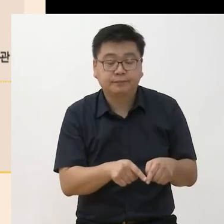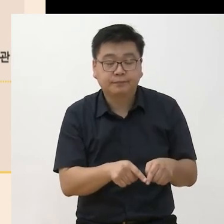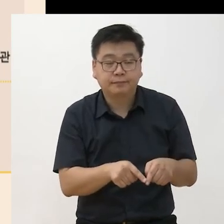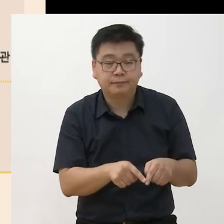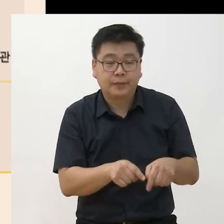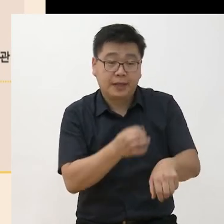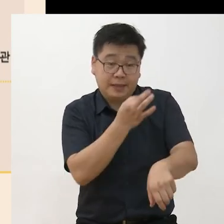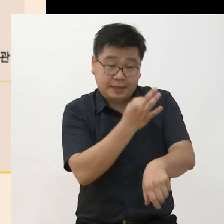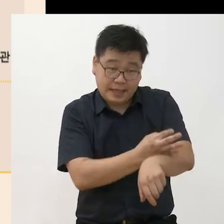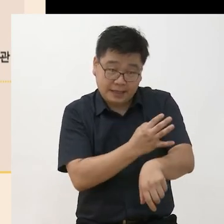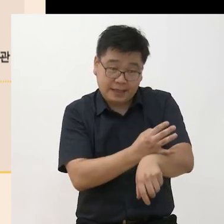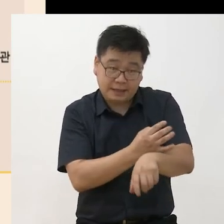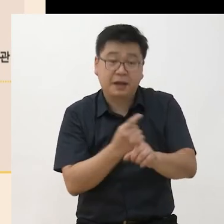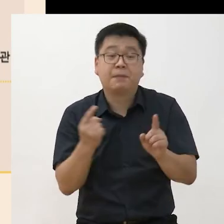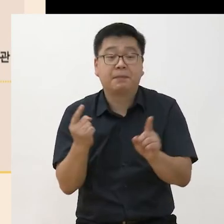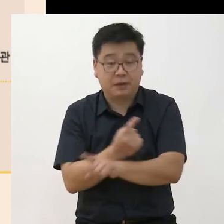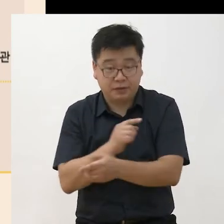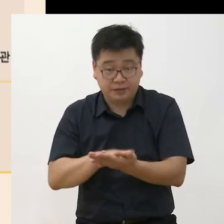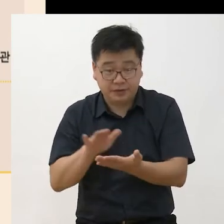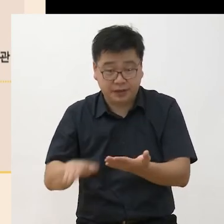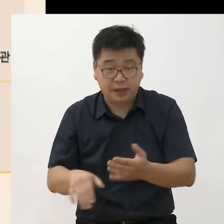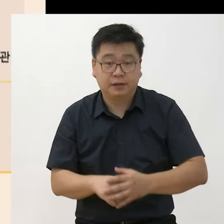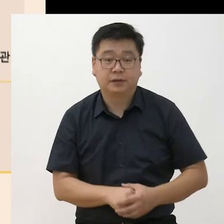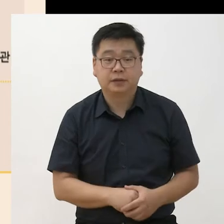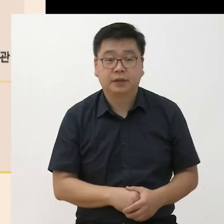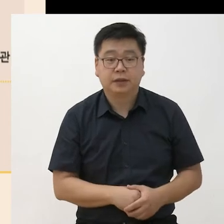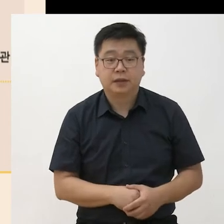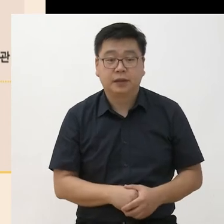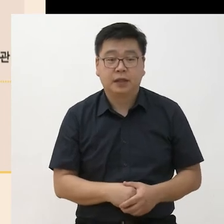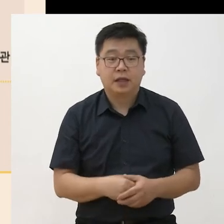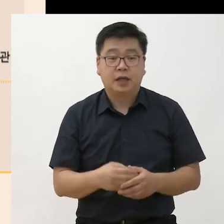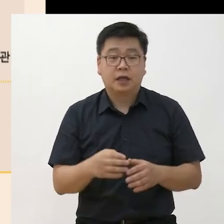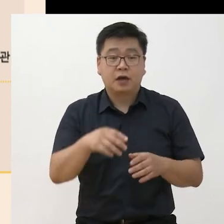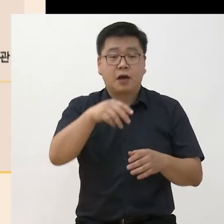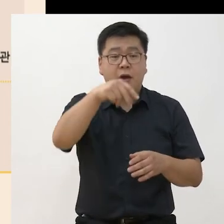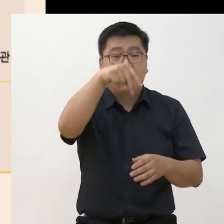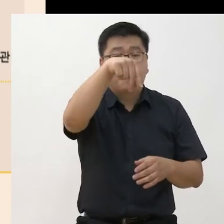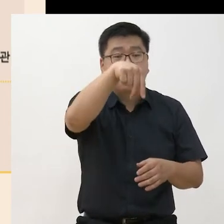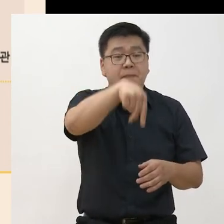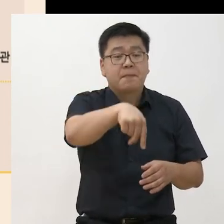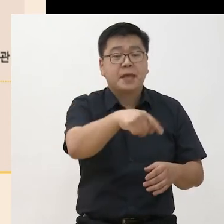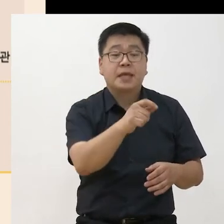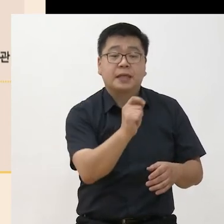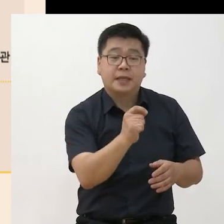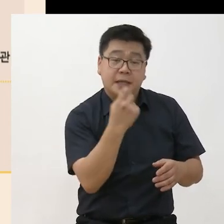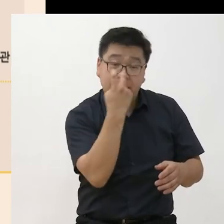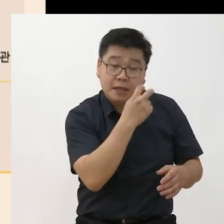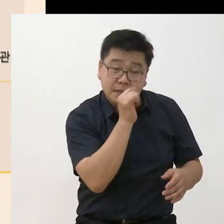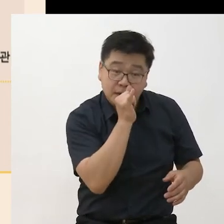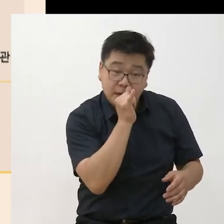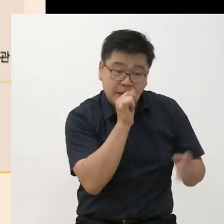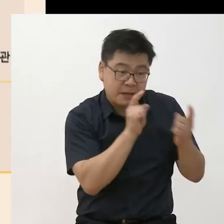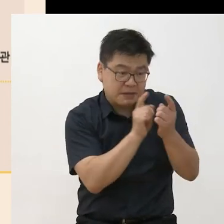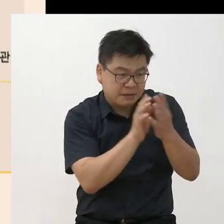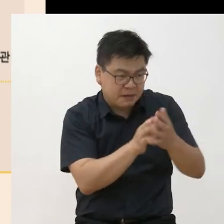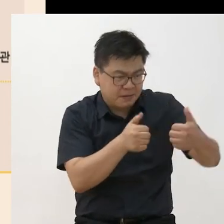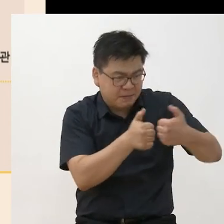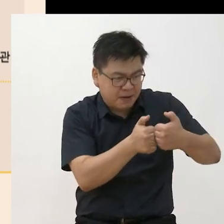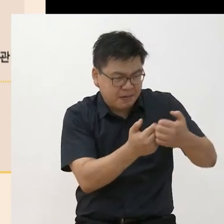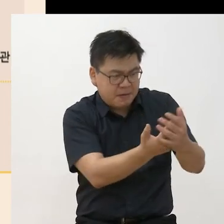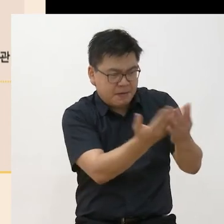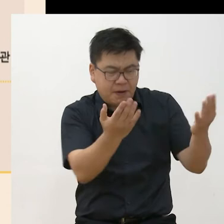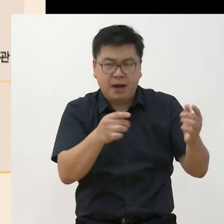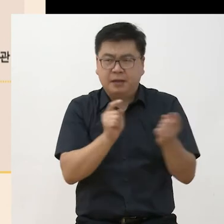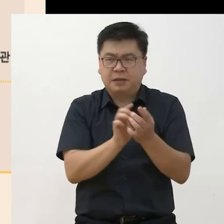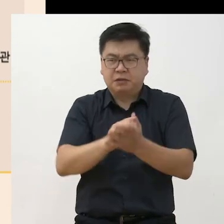제출 서류 편의성 제고라고 되어 있는데요. 이거는 PT 심사가 있는데 PT 심사가 이제 저희가 대면으로 해서 이제